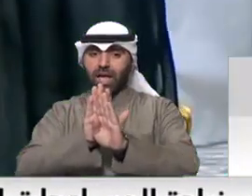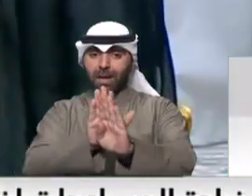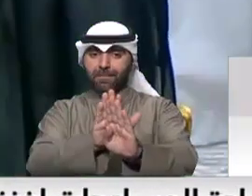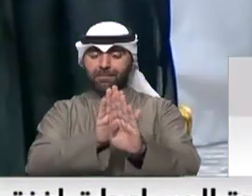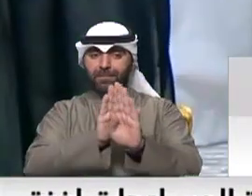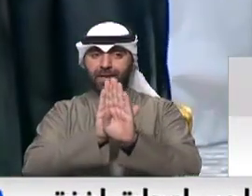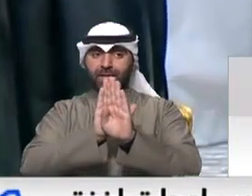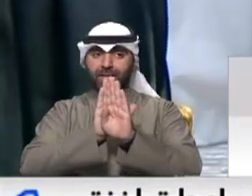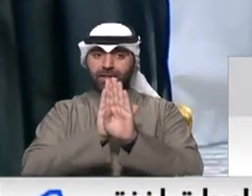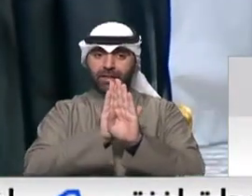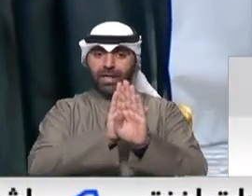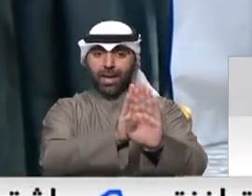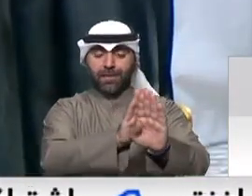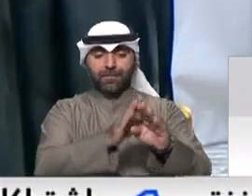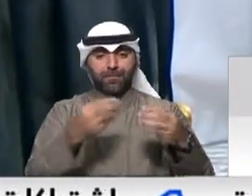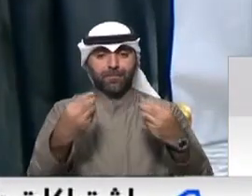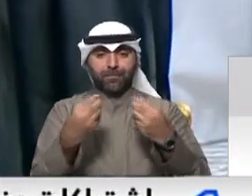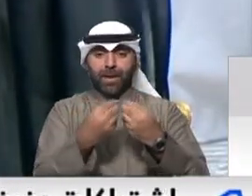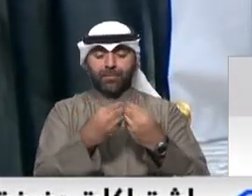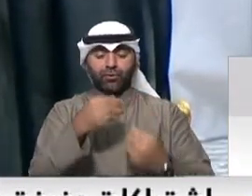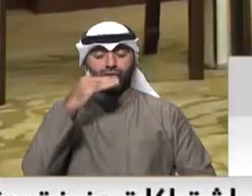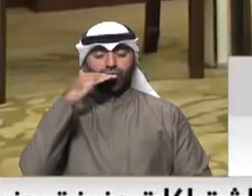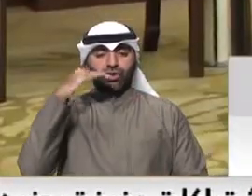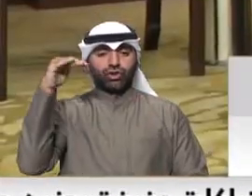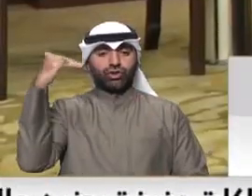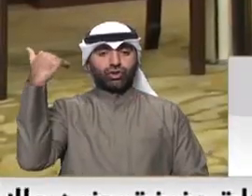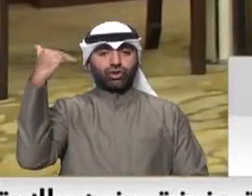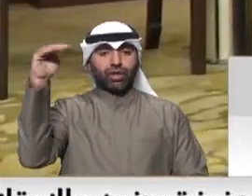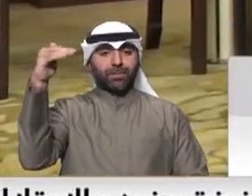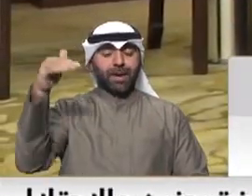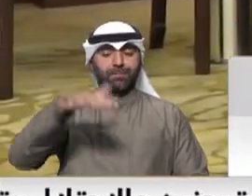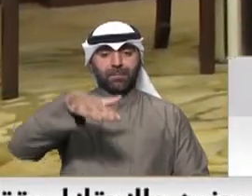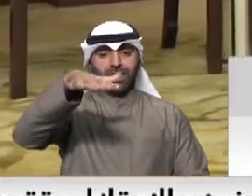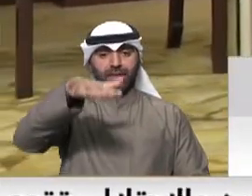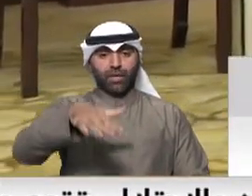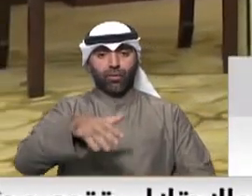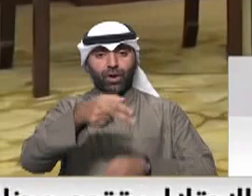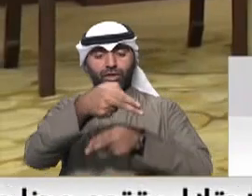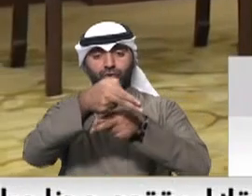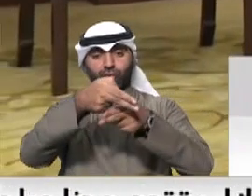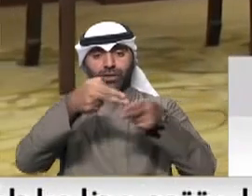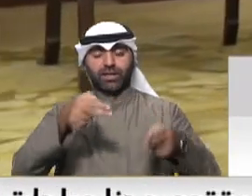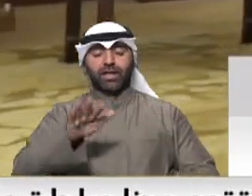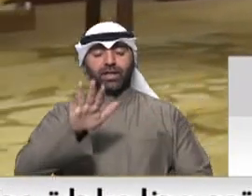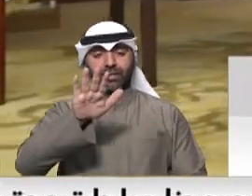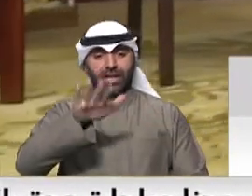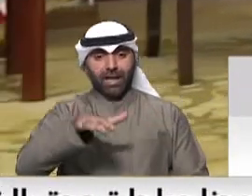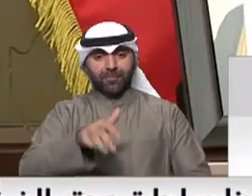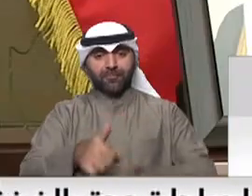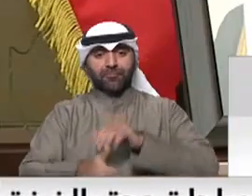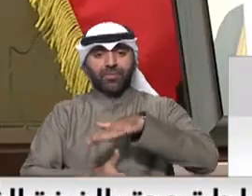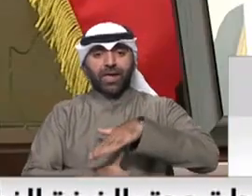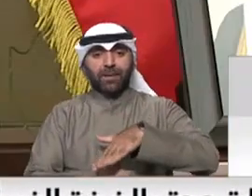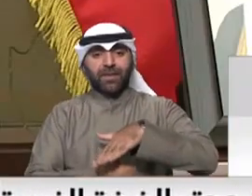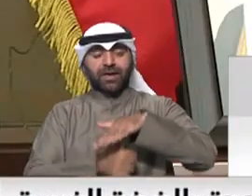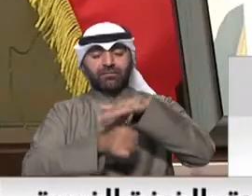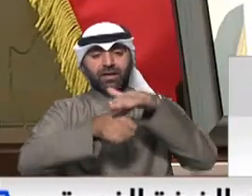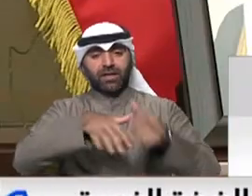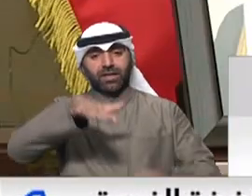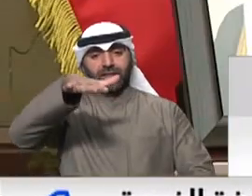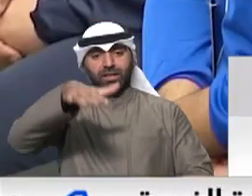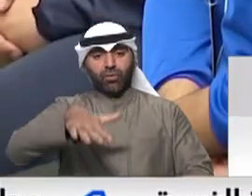والالعاب والمناسبات دعم سموه حفظه الله ورعاه اللامحدود وثناءه الغزير على